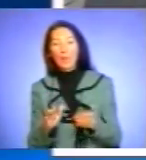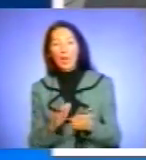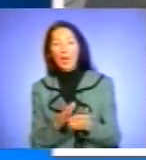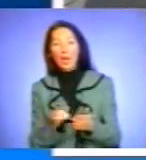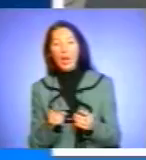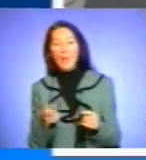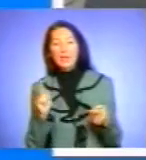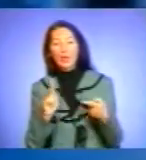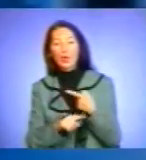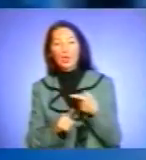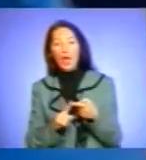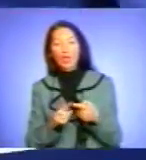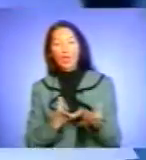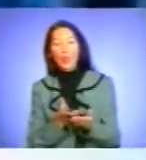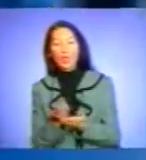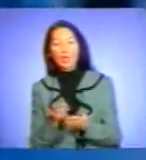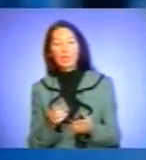картка тернополянина.